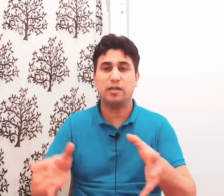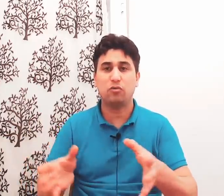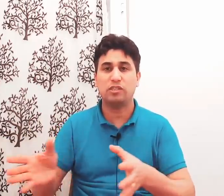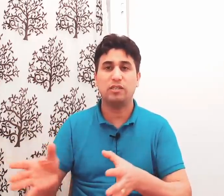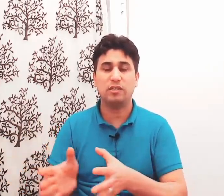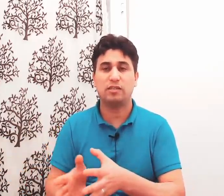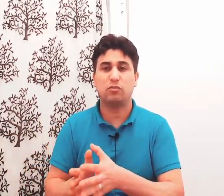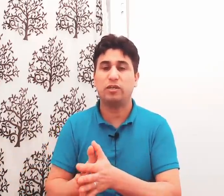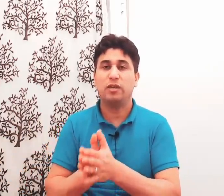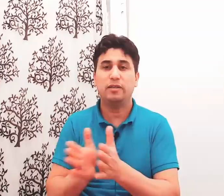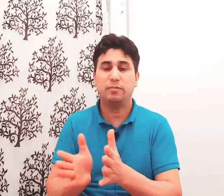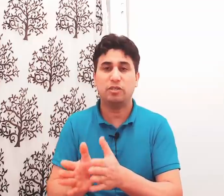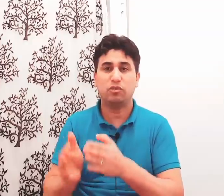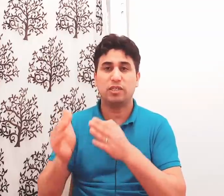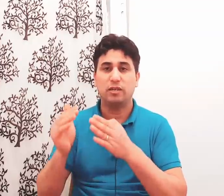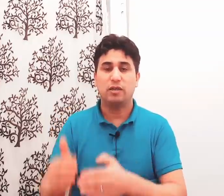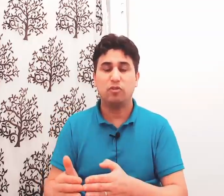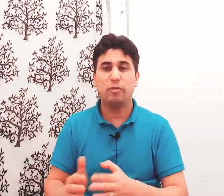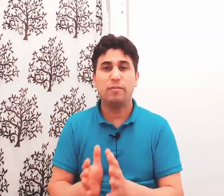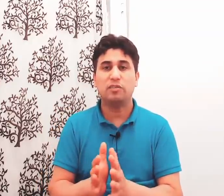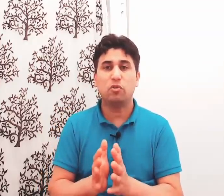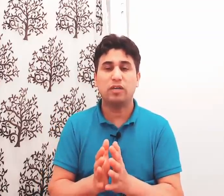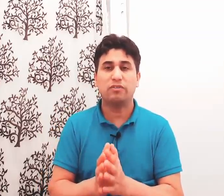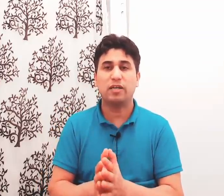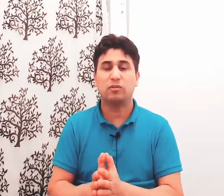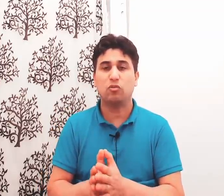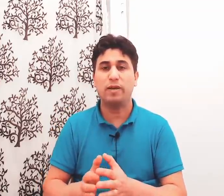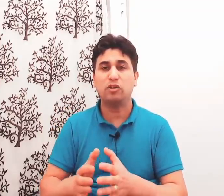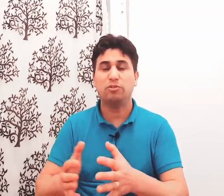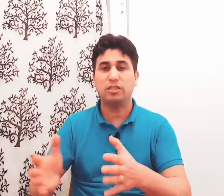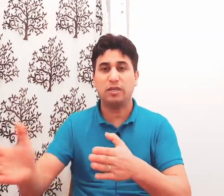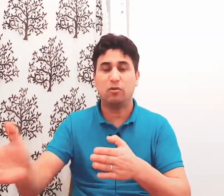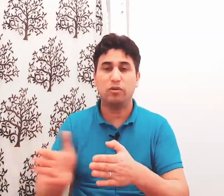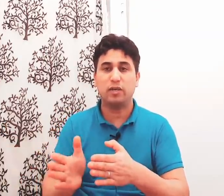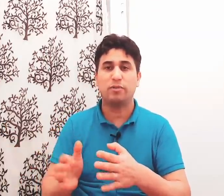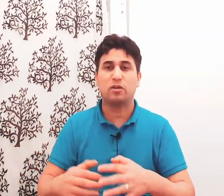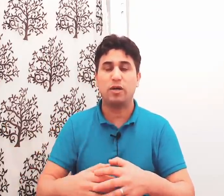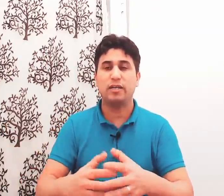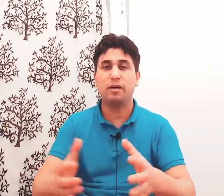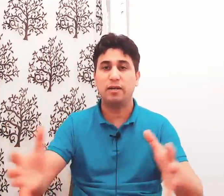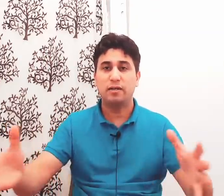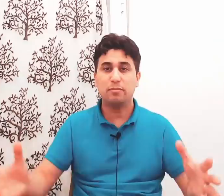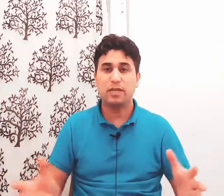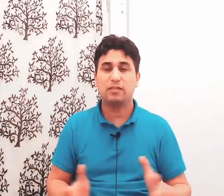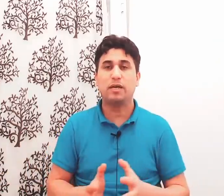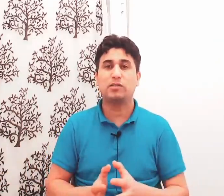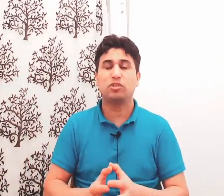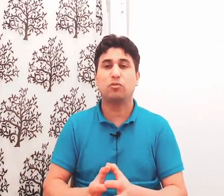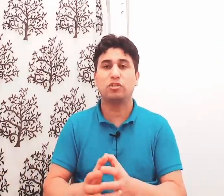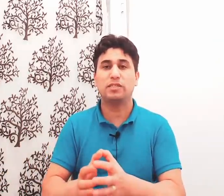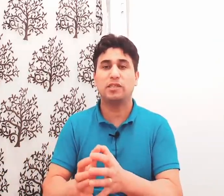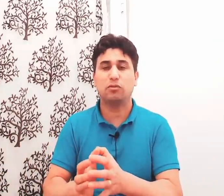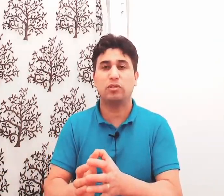ساعه ساعه ونص ساعتين 3 سوايع يعني ماشي مشكل، هادو هما اللي ما عندهمش الوقت فقط وما عندهمش يعني اون كيلومتر، وانما كما قلت ما